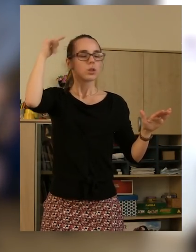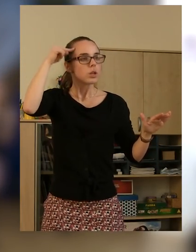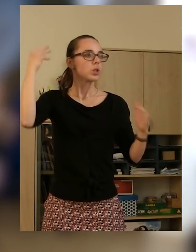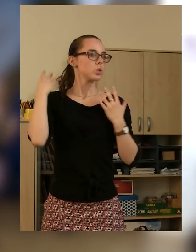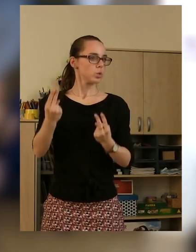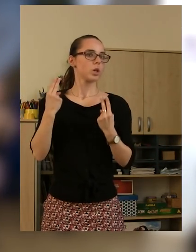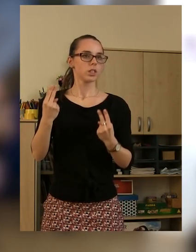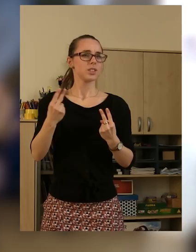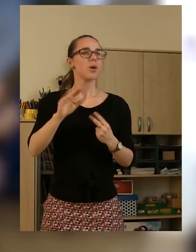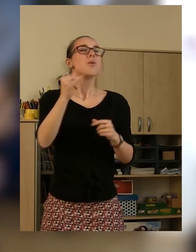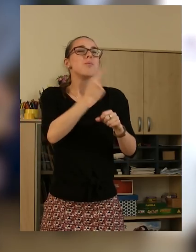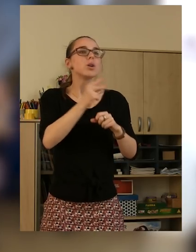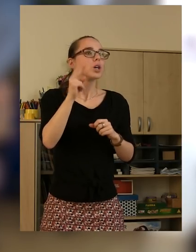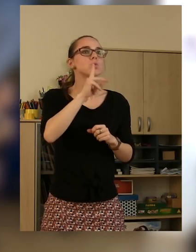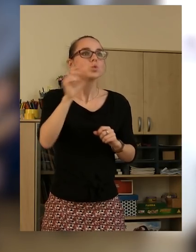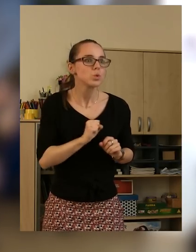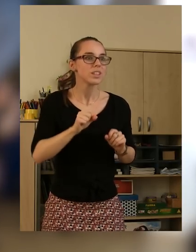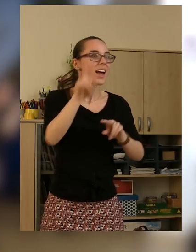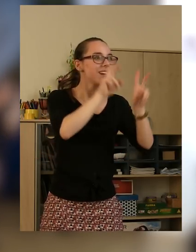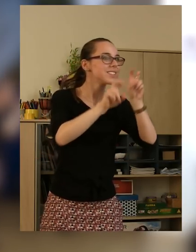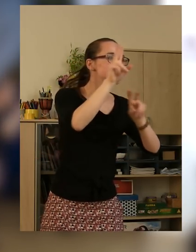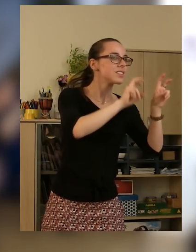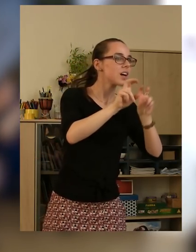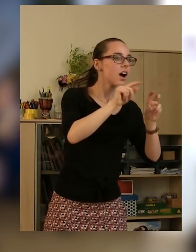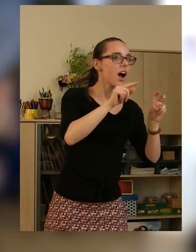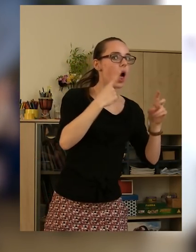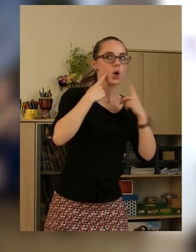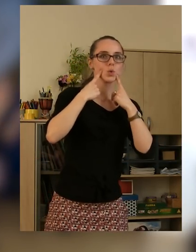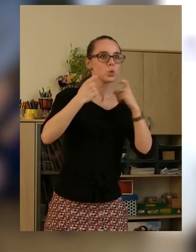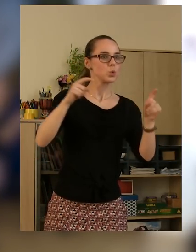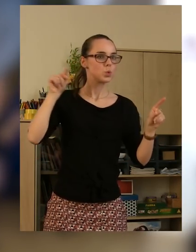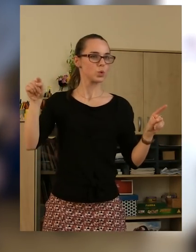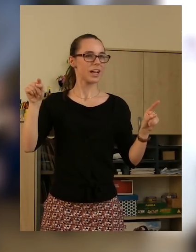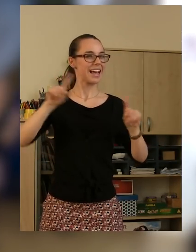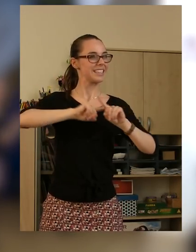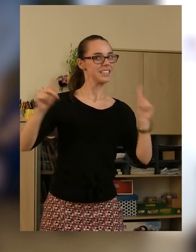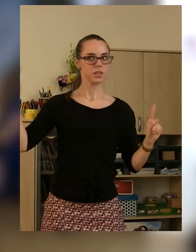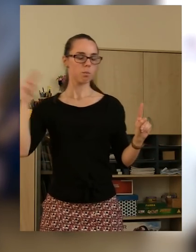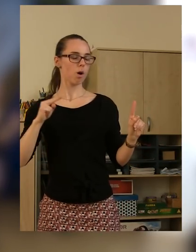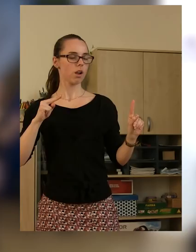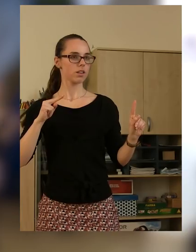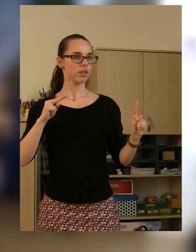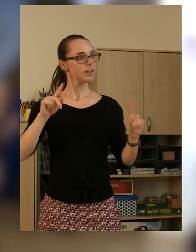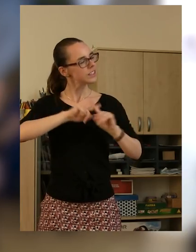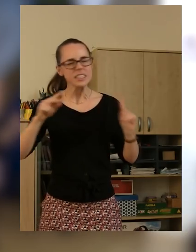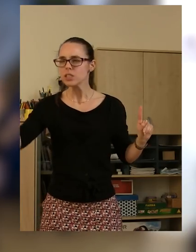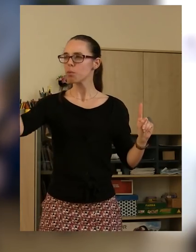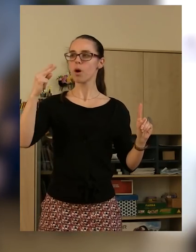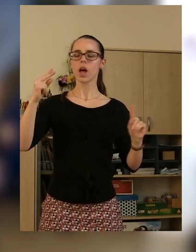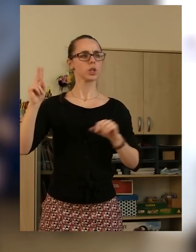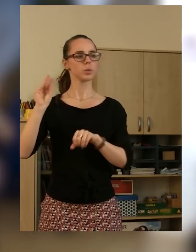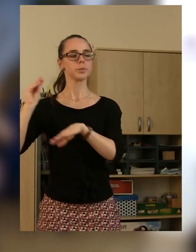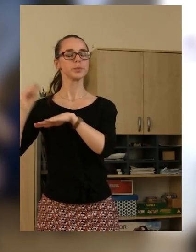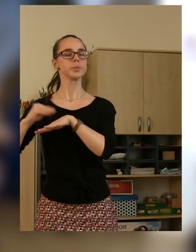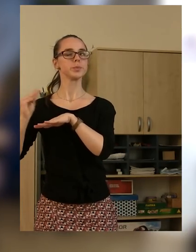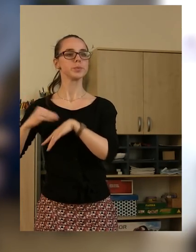realita. Ale duše bude vždycky kompenzovat tu jednostrannost. Vždycky bude říkat, není to jenom